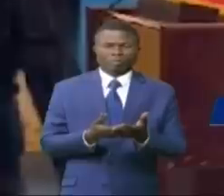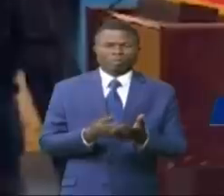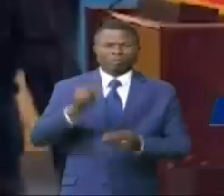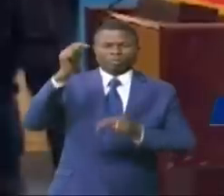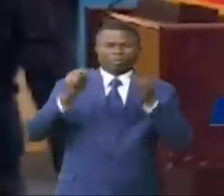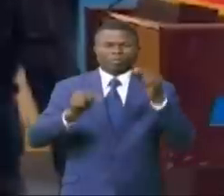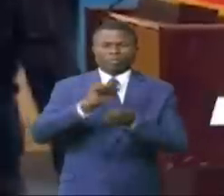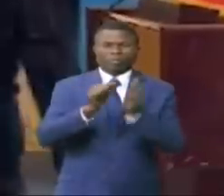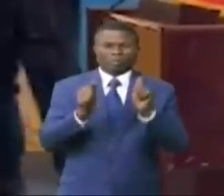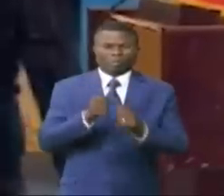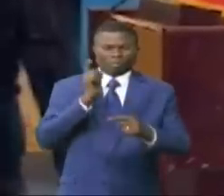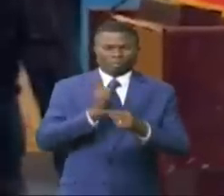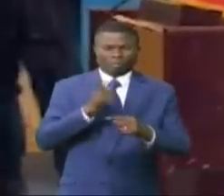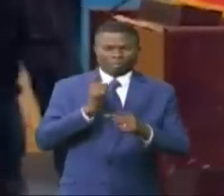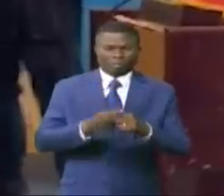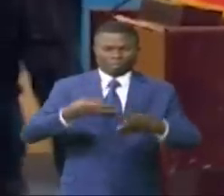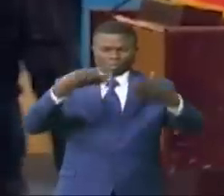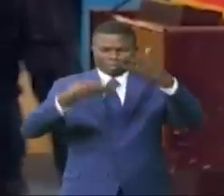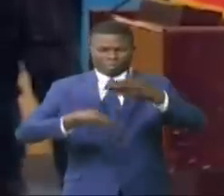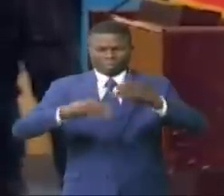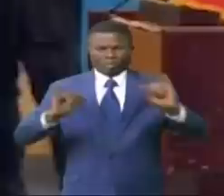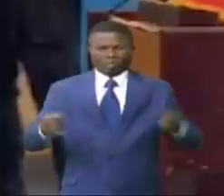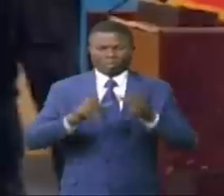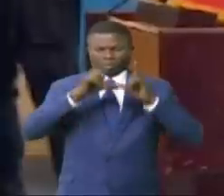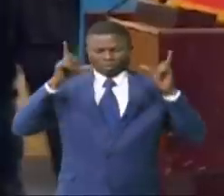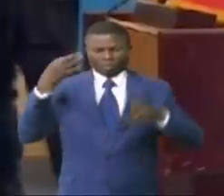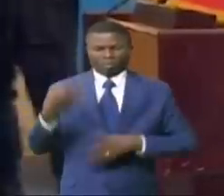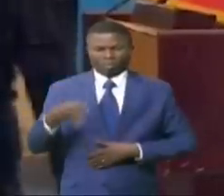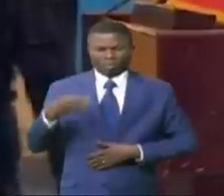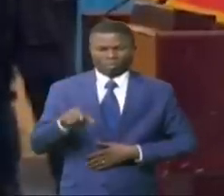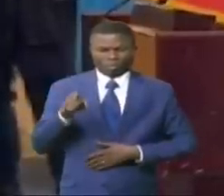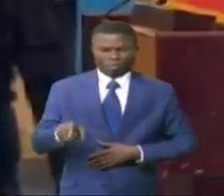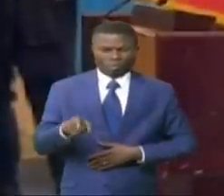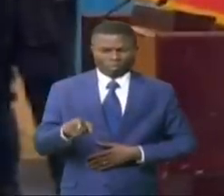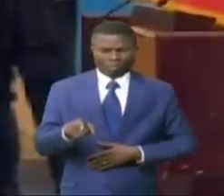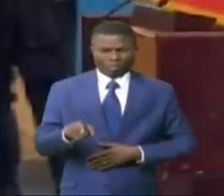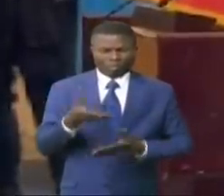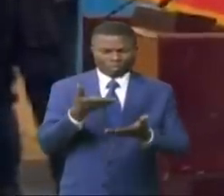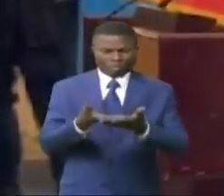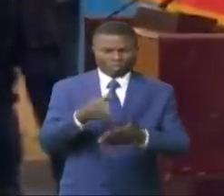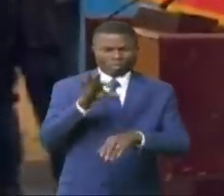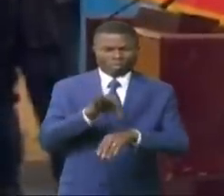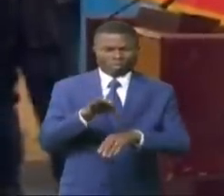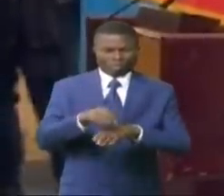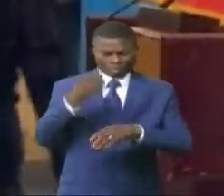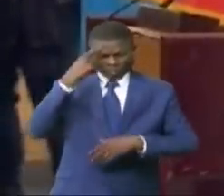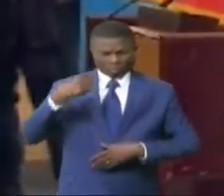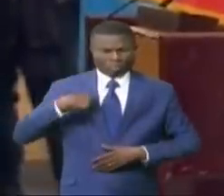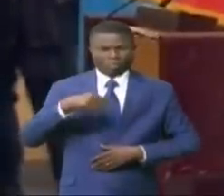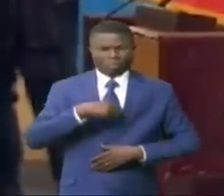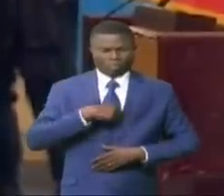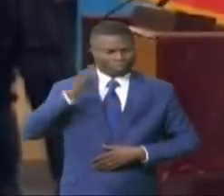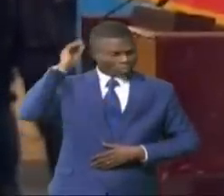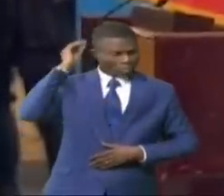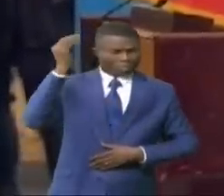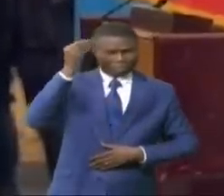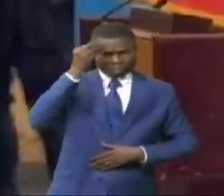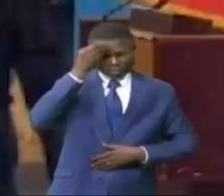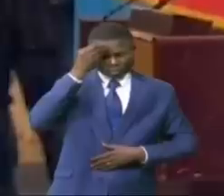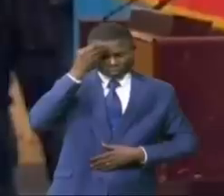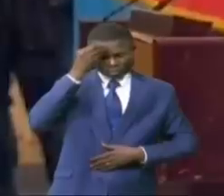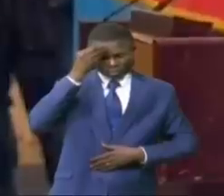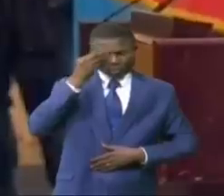défis de l'organisation du 9e jour de la francophonie. C'est ici l'occasion pour nous de reconnaître l'apport